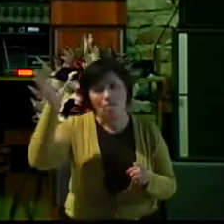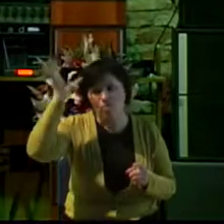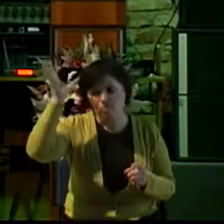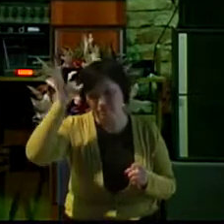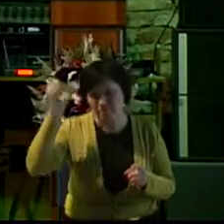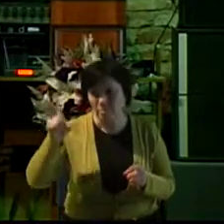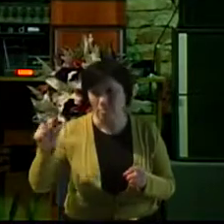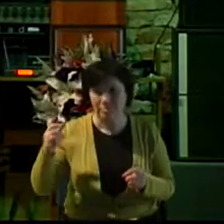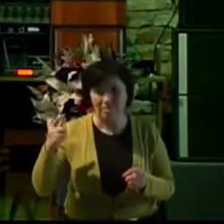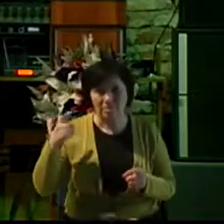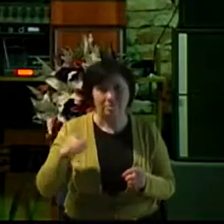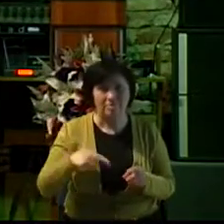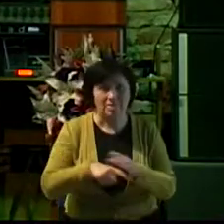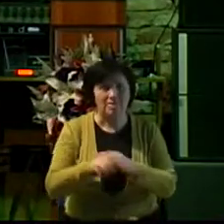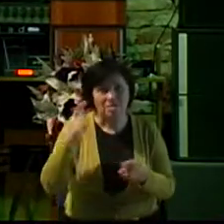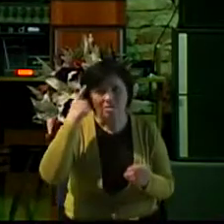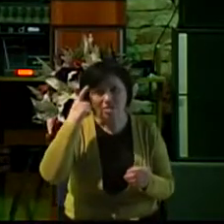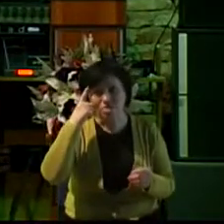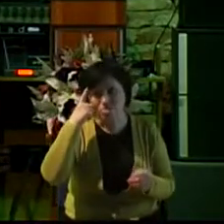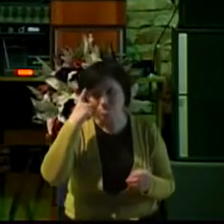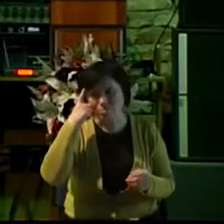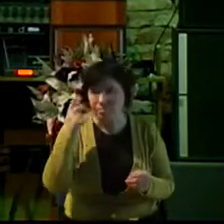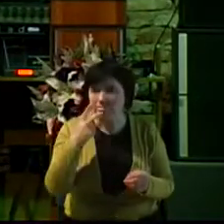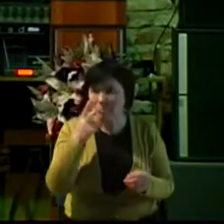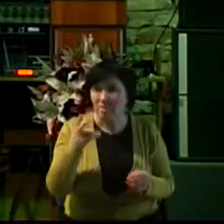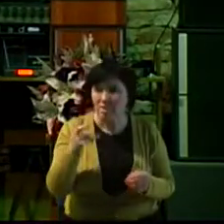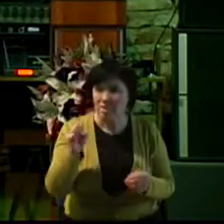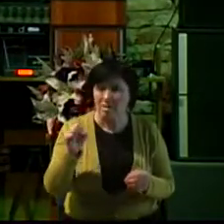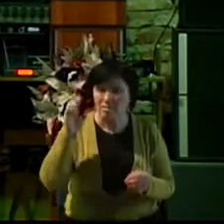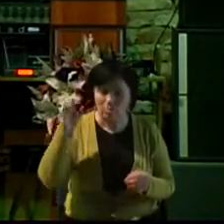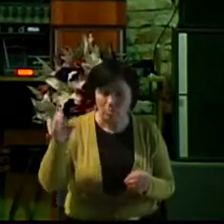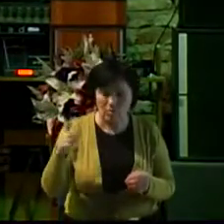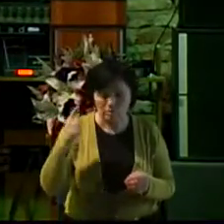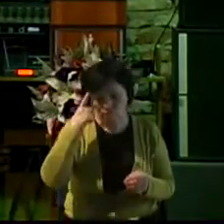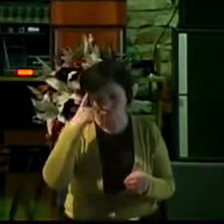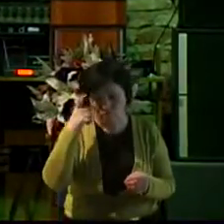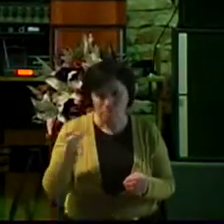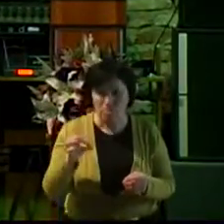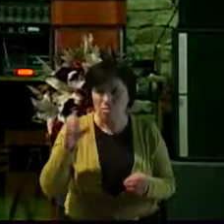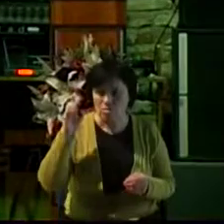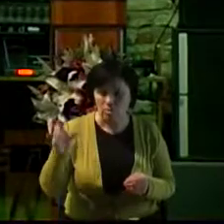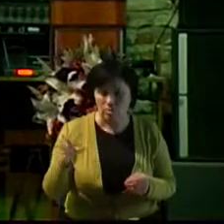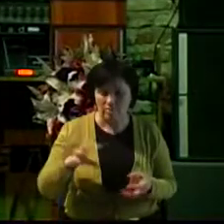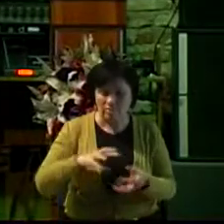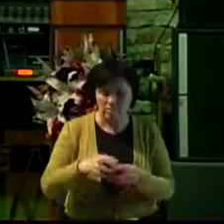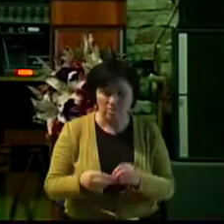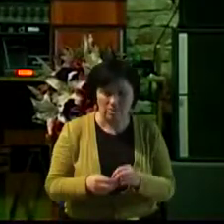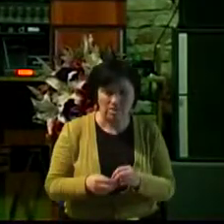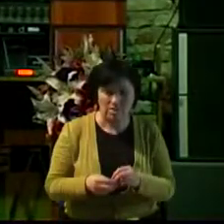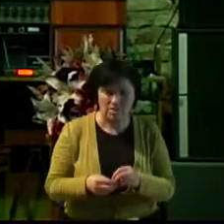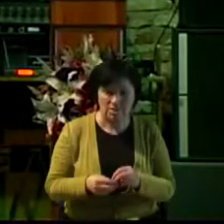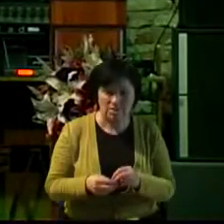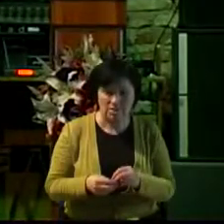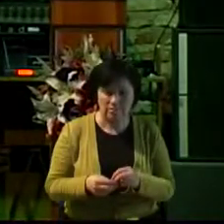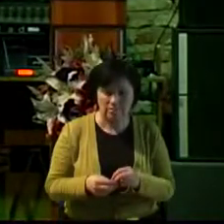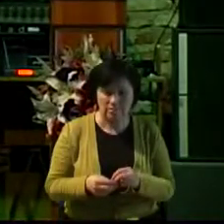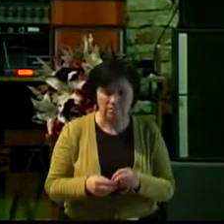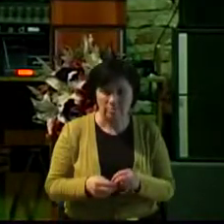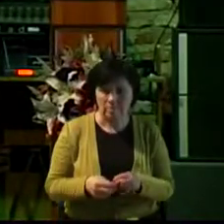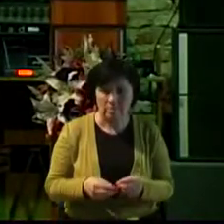иногда этот ответ, он не будет прямым по отношению того, что мы просим. Иногда нам кажется, как может быть лучше, если я